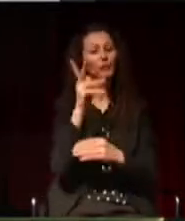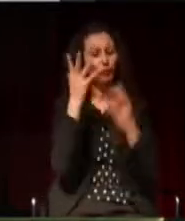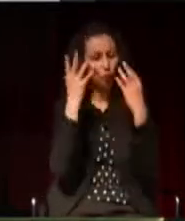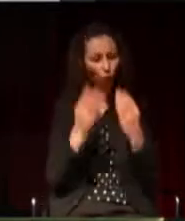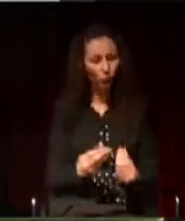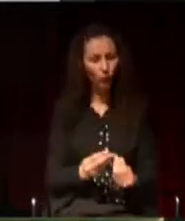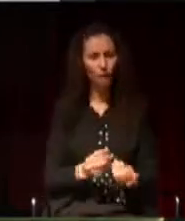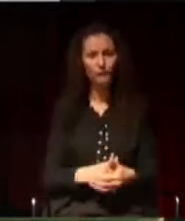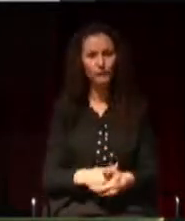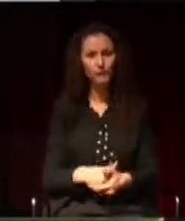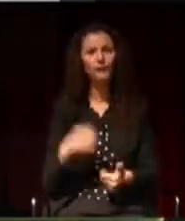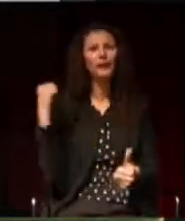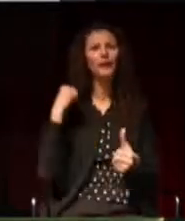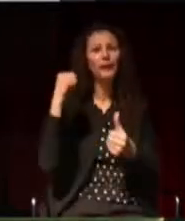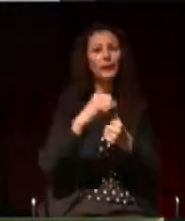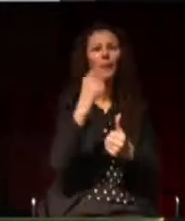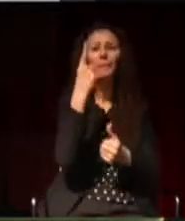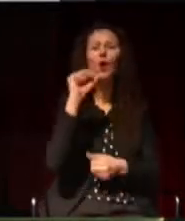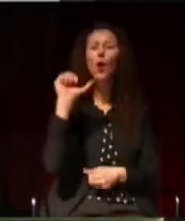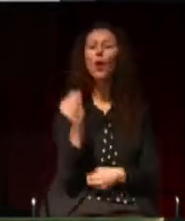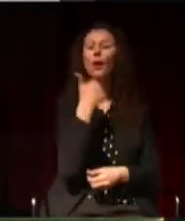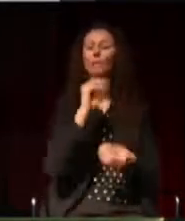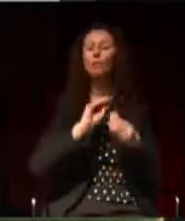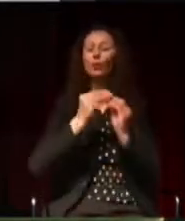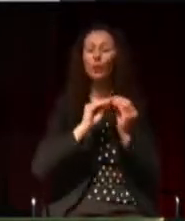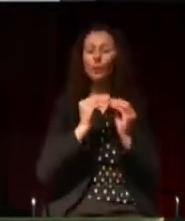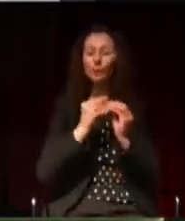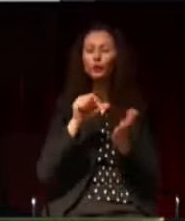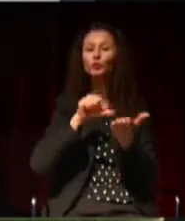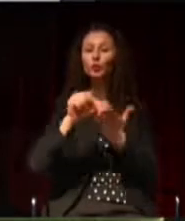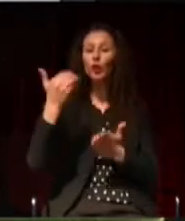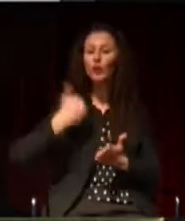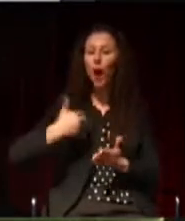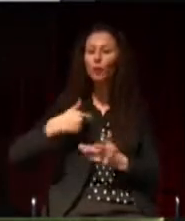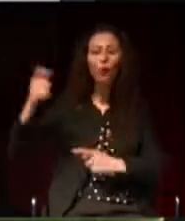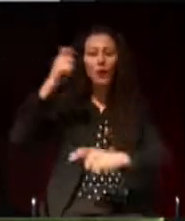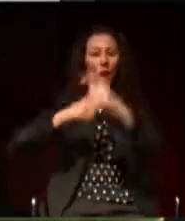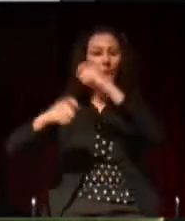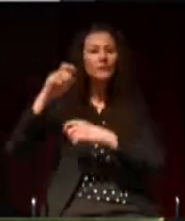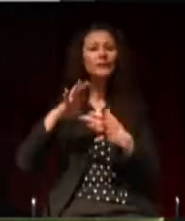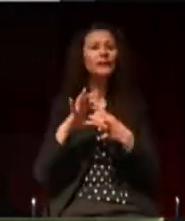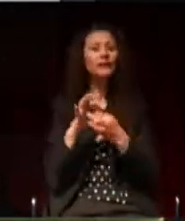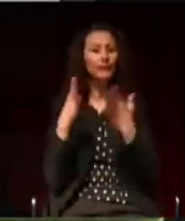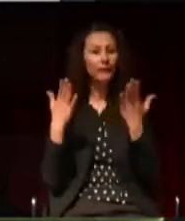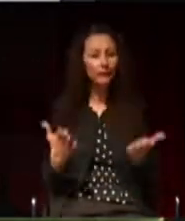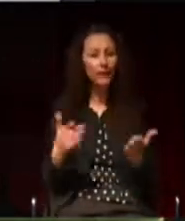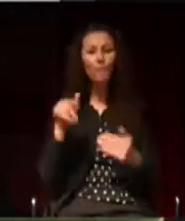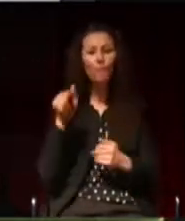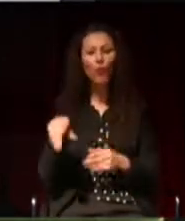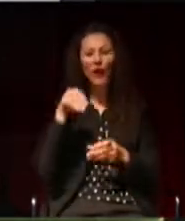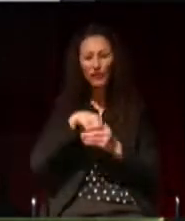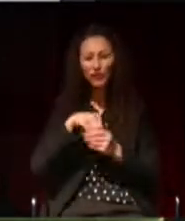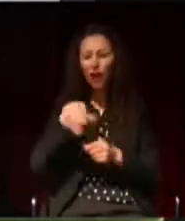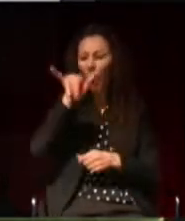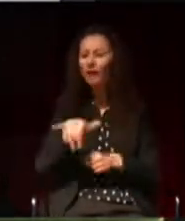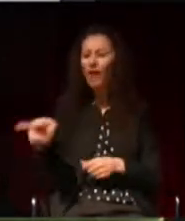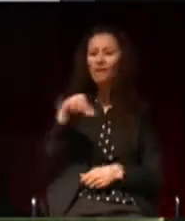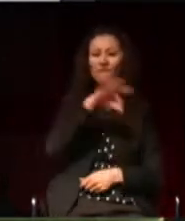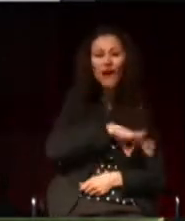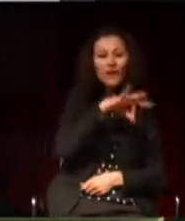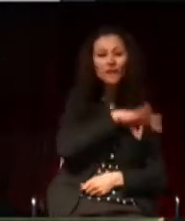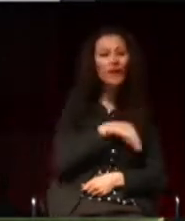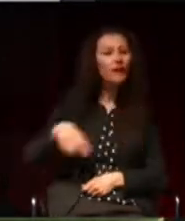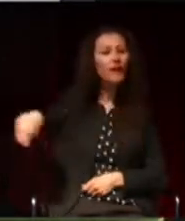oluyor. Yine bir önemli problemimiz bütün kamu yapılarımızla ilgili bu müktesep haklardan